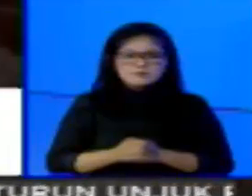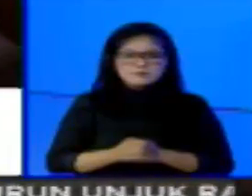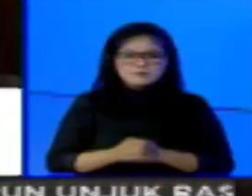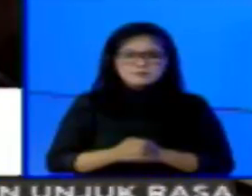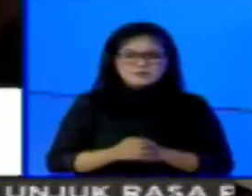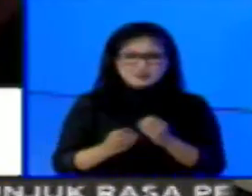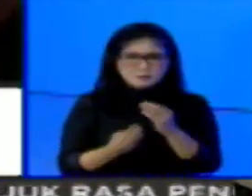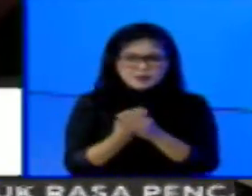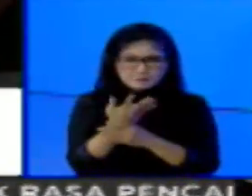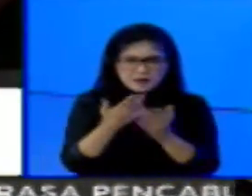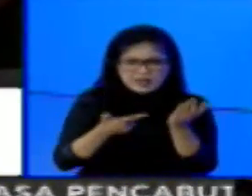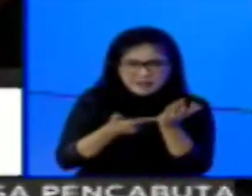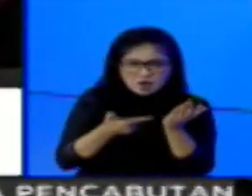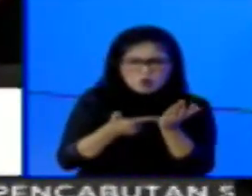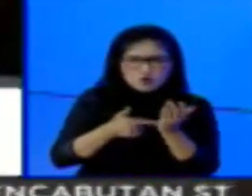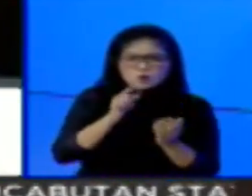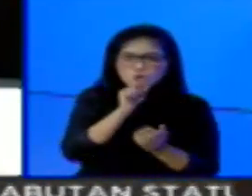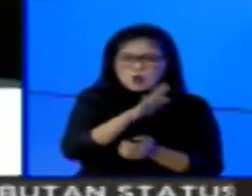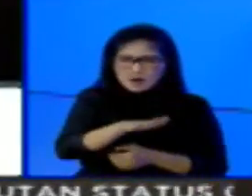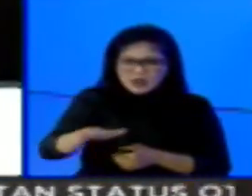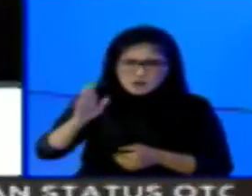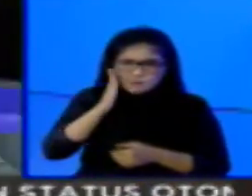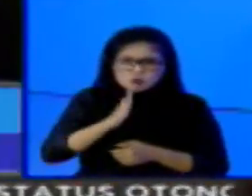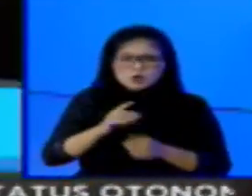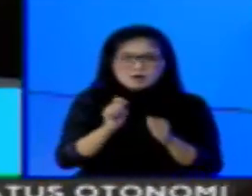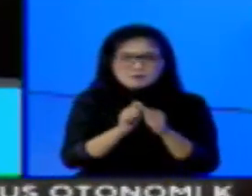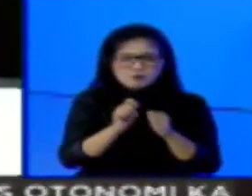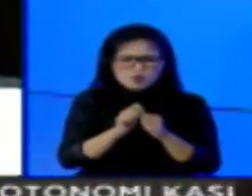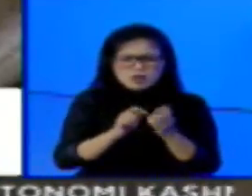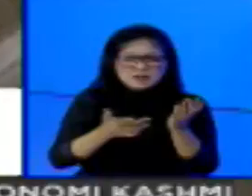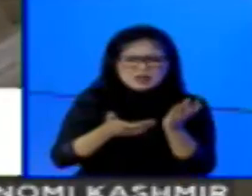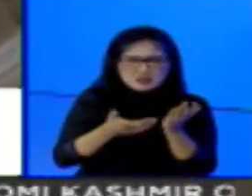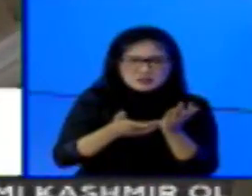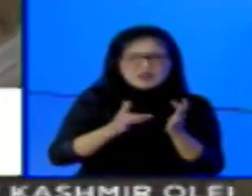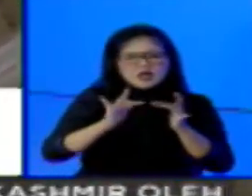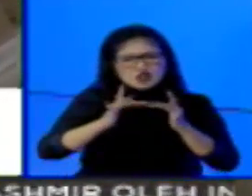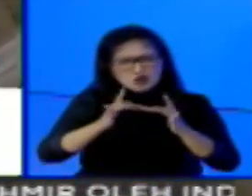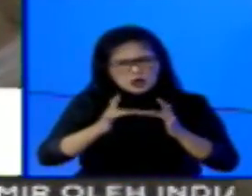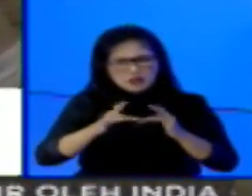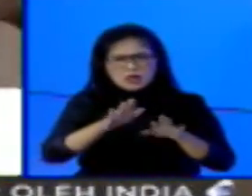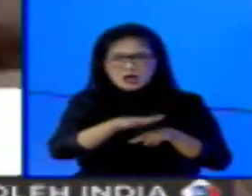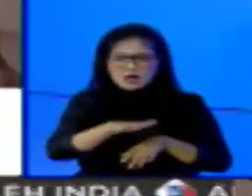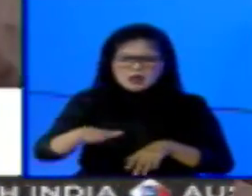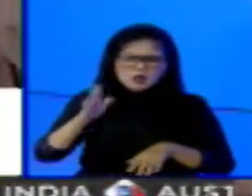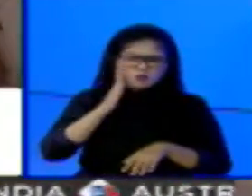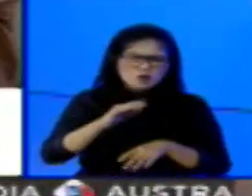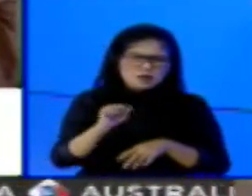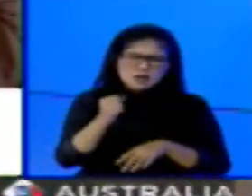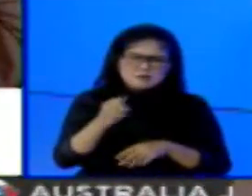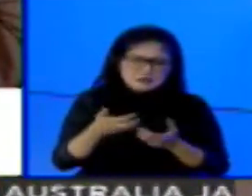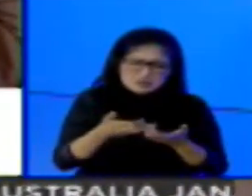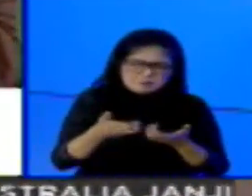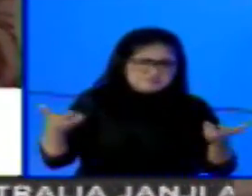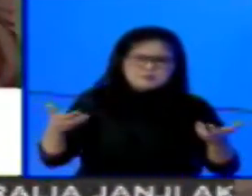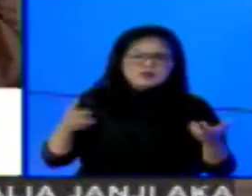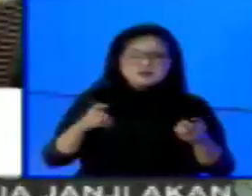Perkembangan teknologi di era milenial seperti saat ini membuat gawai dan internet seakan tak bisa lepas dari genggaman penggunanya. Beragam dampak